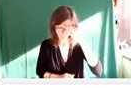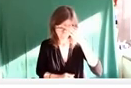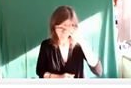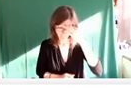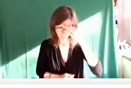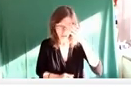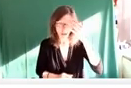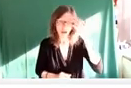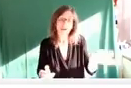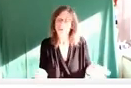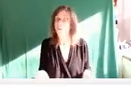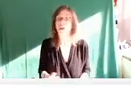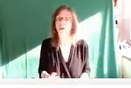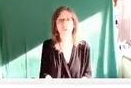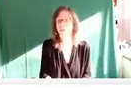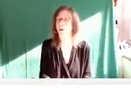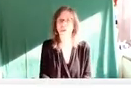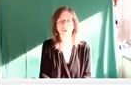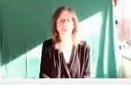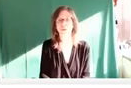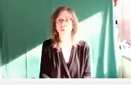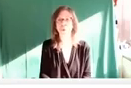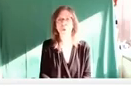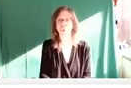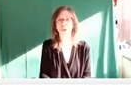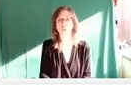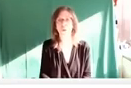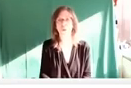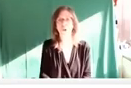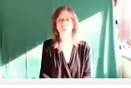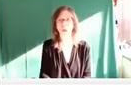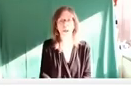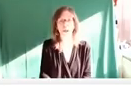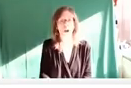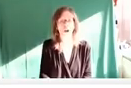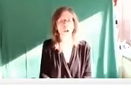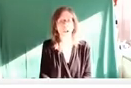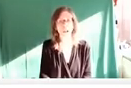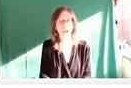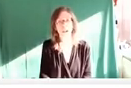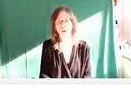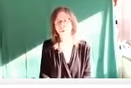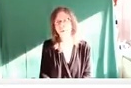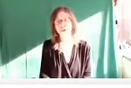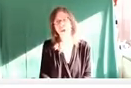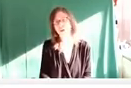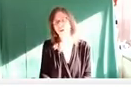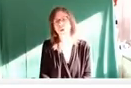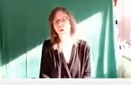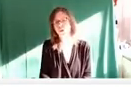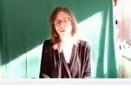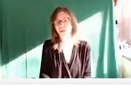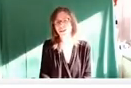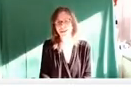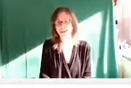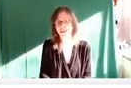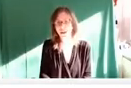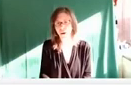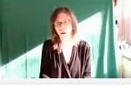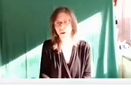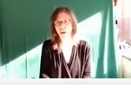données disponibles? Ben c'est un autre gros débat, justement. Il y a eu toutes sortes de débats aussi avec